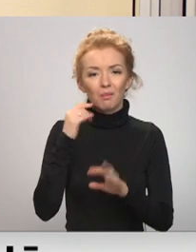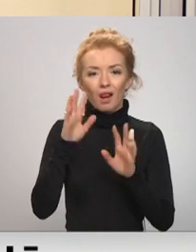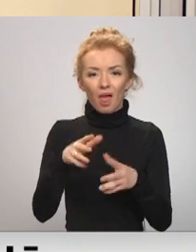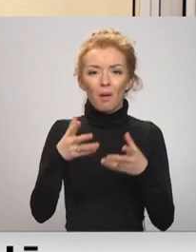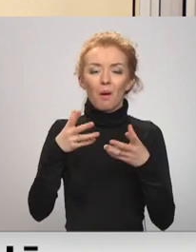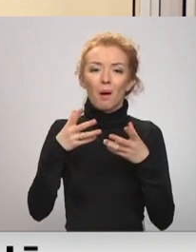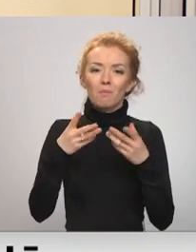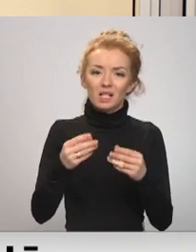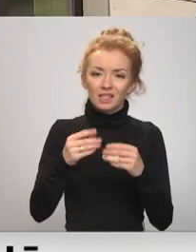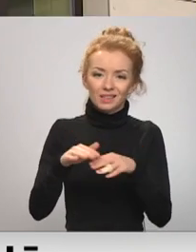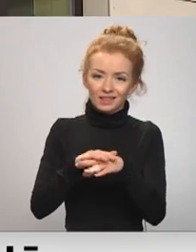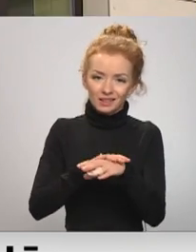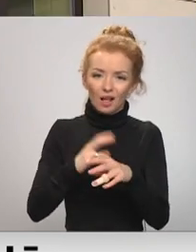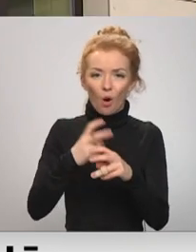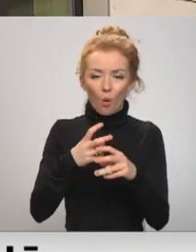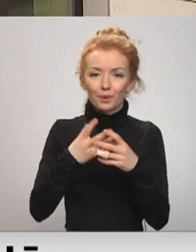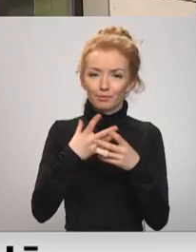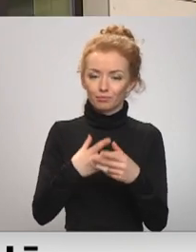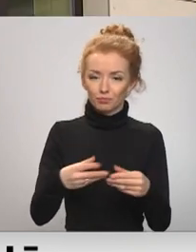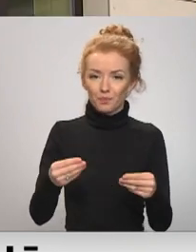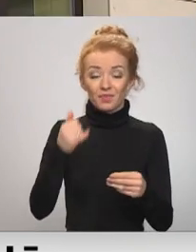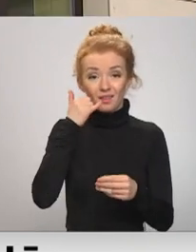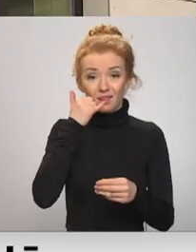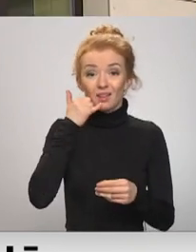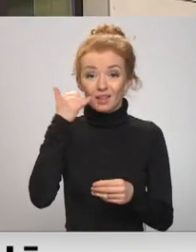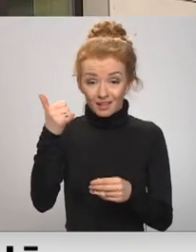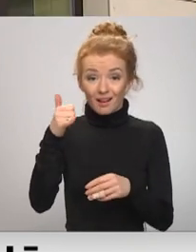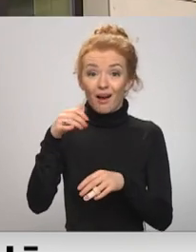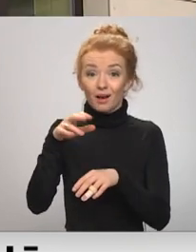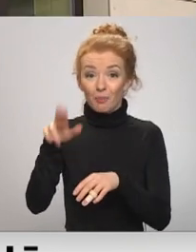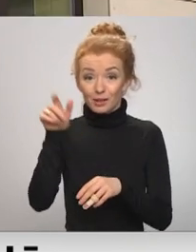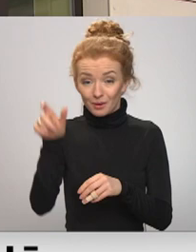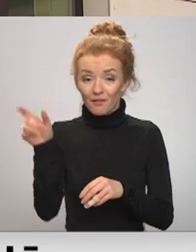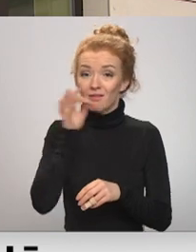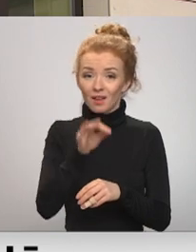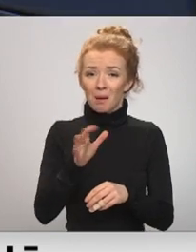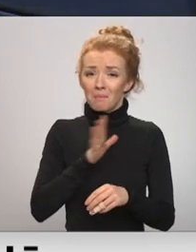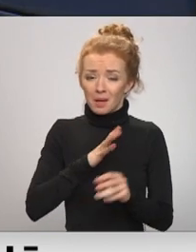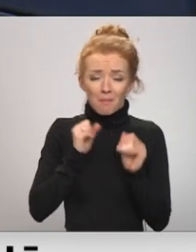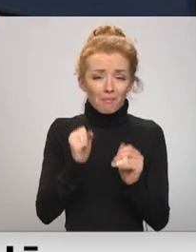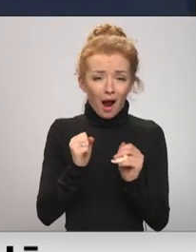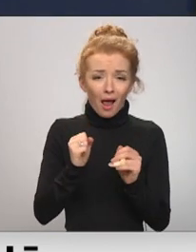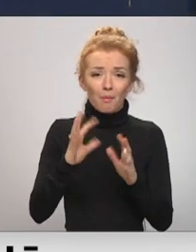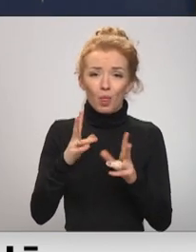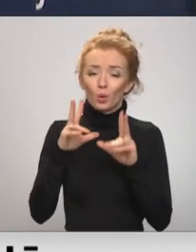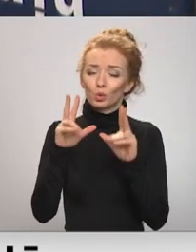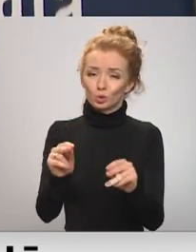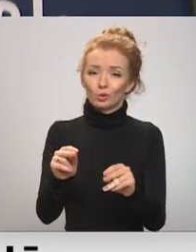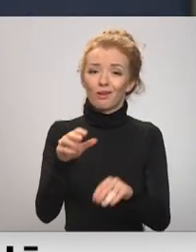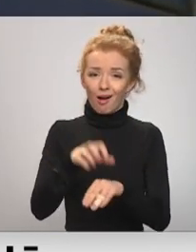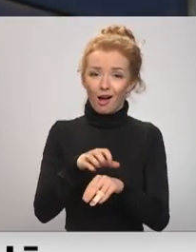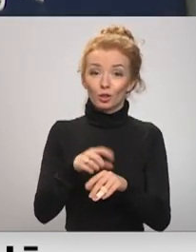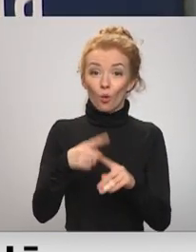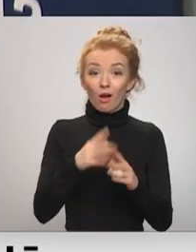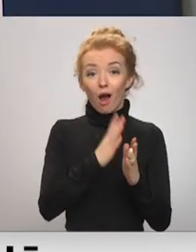mīksti audi un kauli sadzīst. Sazvanīta kundze godīgi atzīst, ka bijis bail, bet uzticējusies ārstiem, un ar katru dienu jūtoties